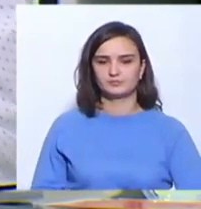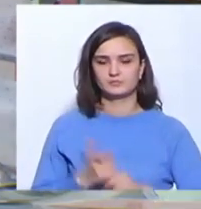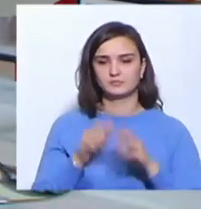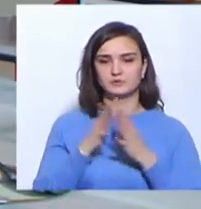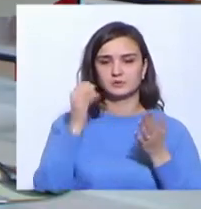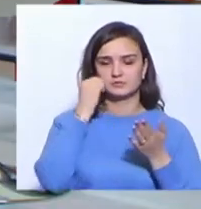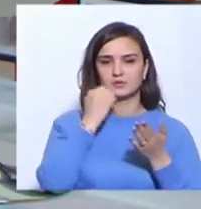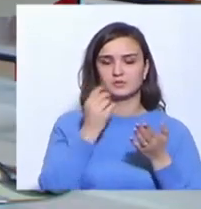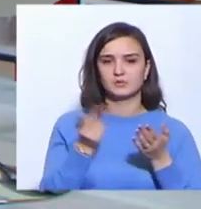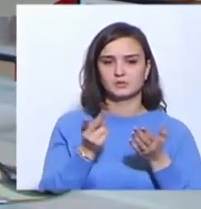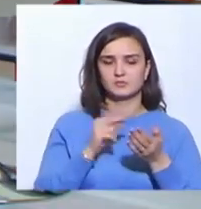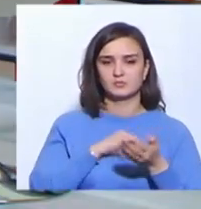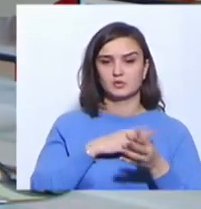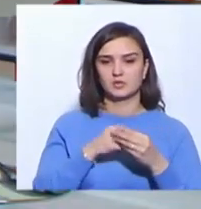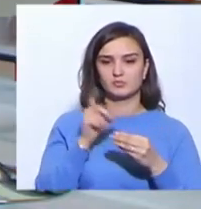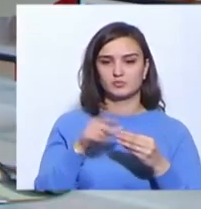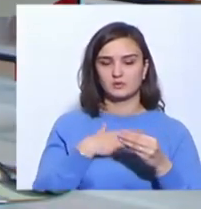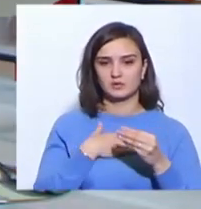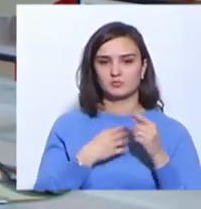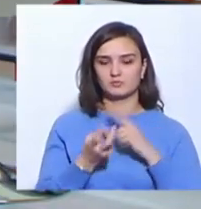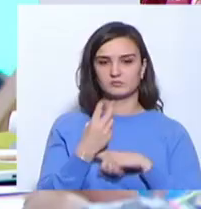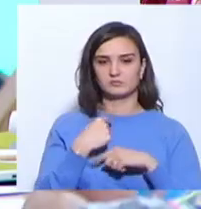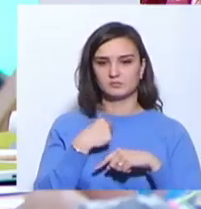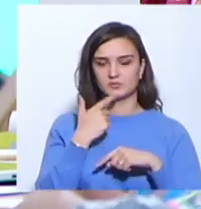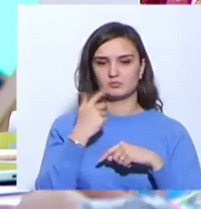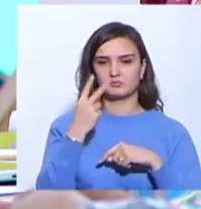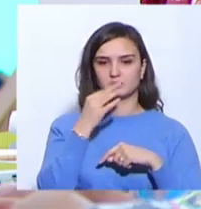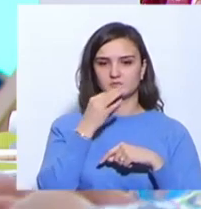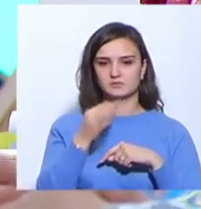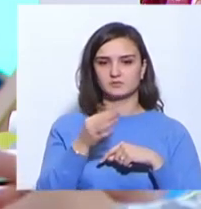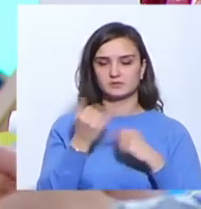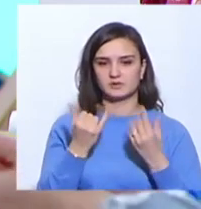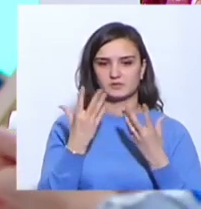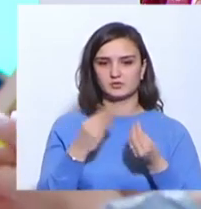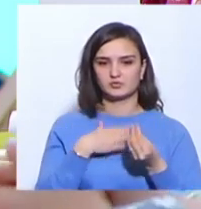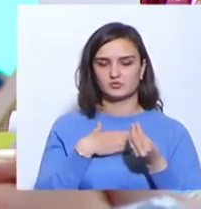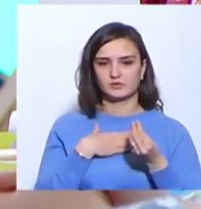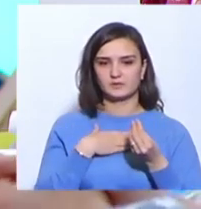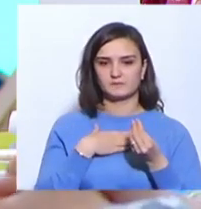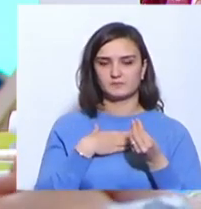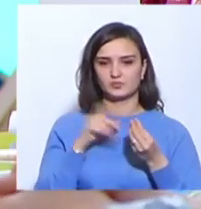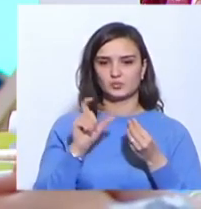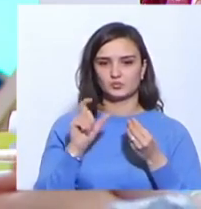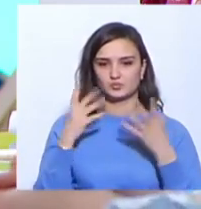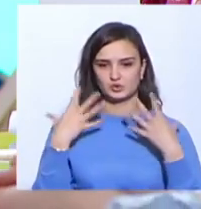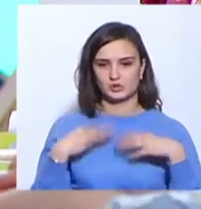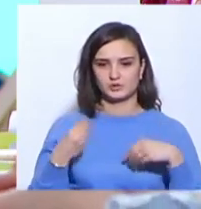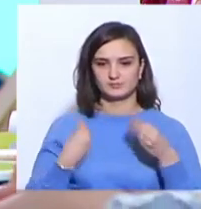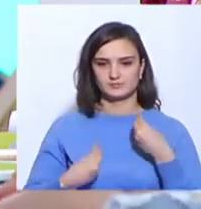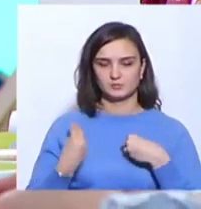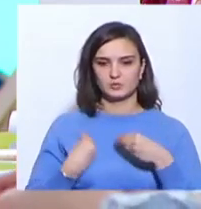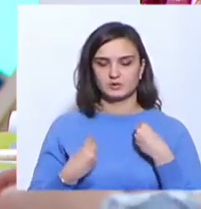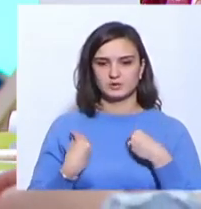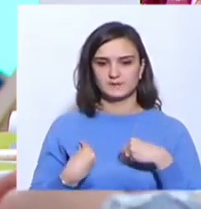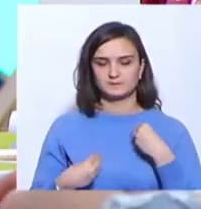ძალიან დიდი მადლობა, კოლეგებო, ჩვენთან სტუმრობისათვის. მე მაყურებელს შევახსენებ, დღევანდელი ჩვენი ლურჯად შემოსილი